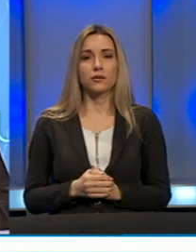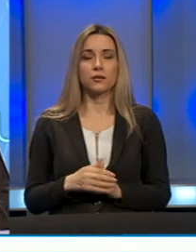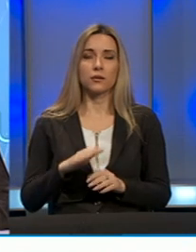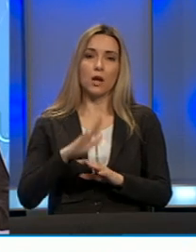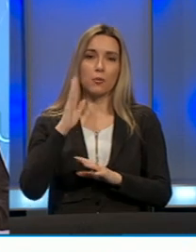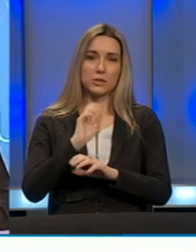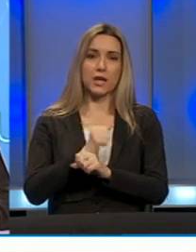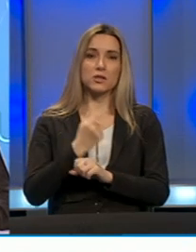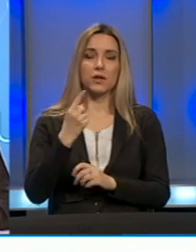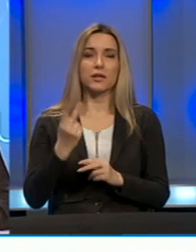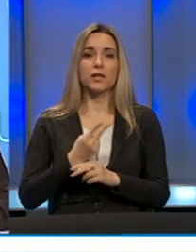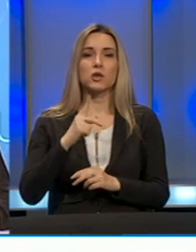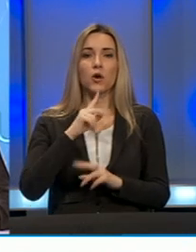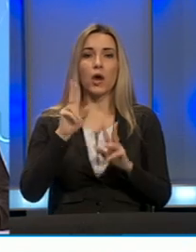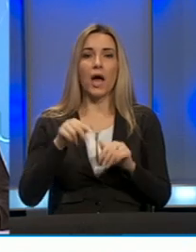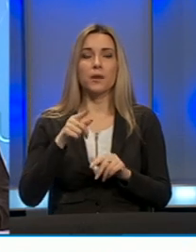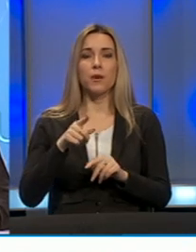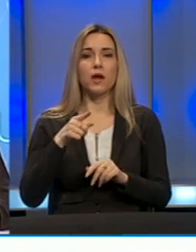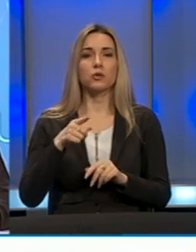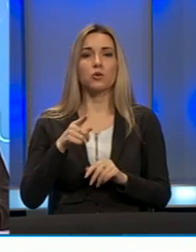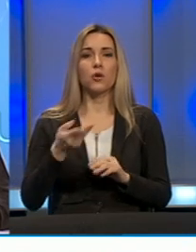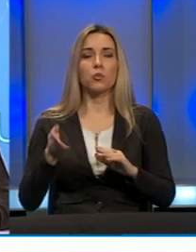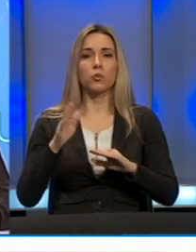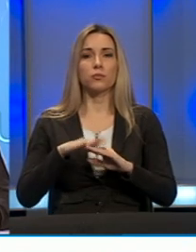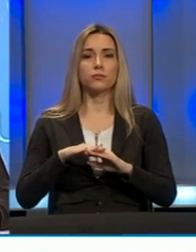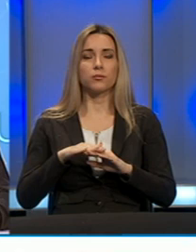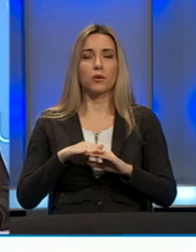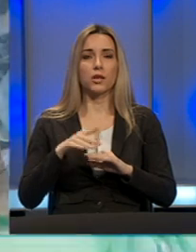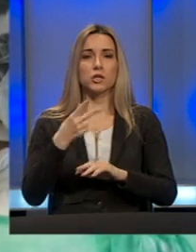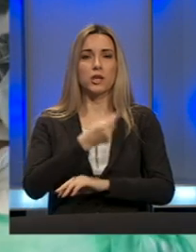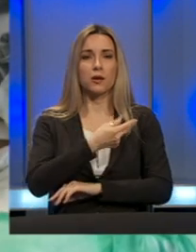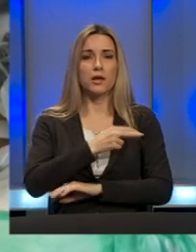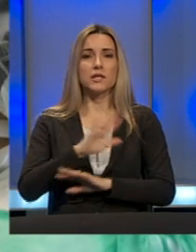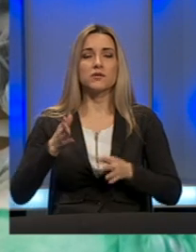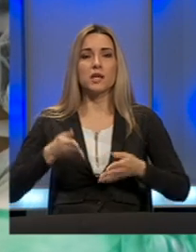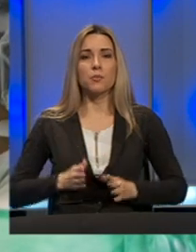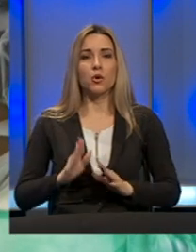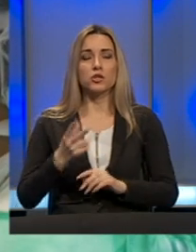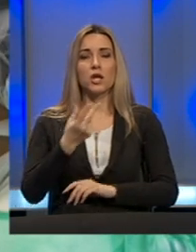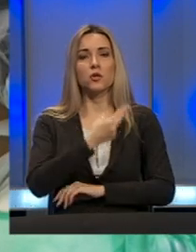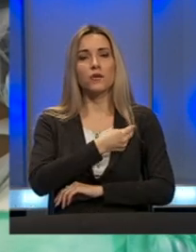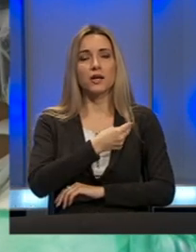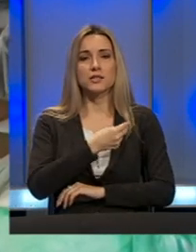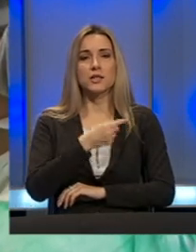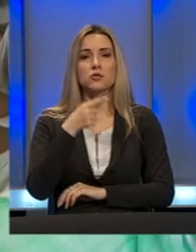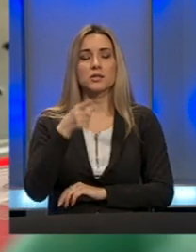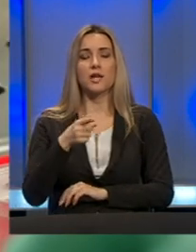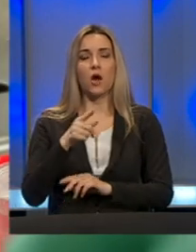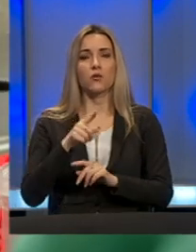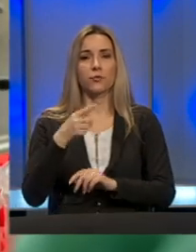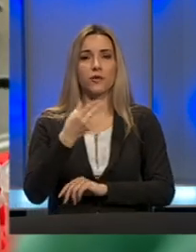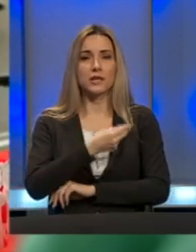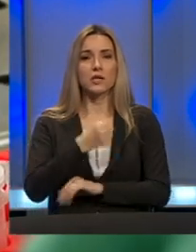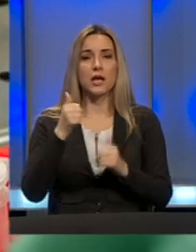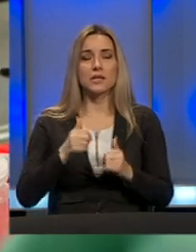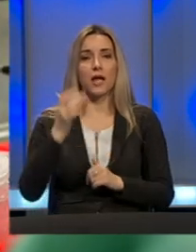Dakle, Bosna i Hercegovina je jedna od država koja ima to univerzalno pokriće BCG vakcinom, tako da svi se po rođenju vakcinišu sa ovom vakcinom.